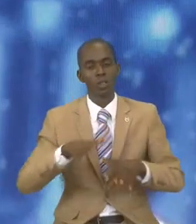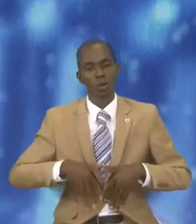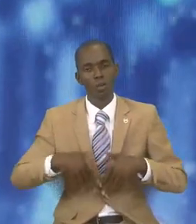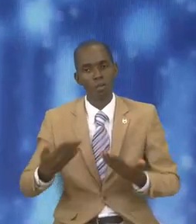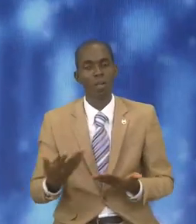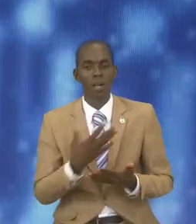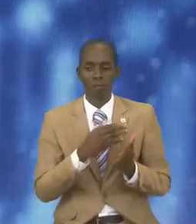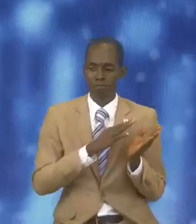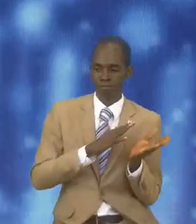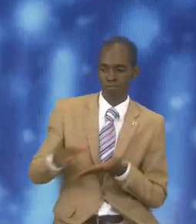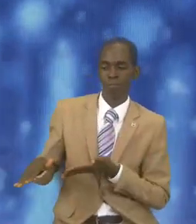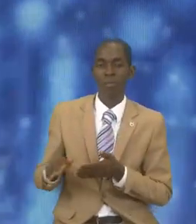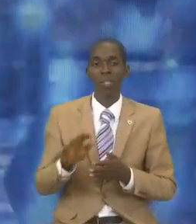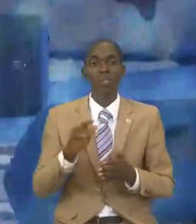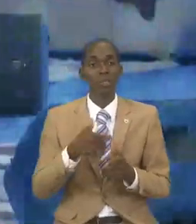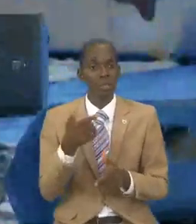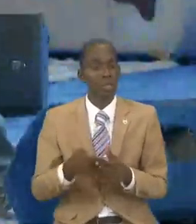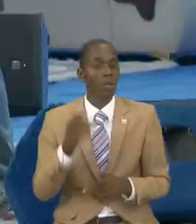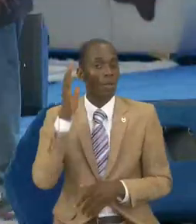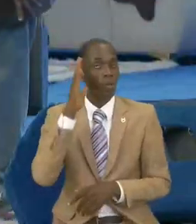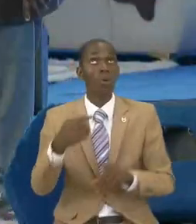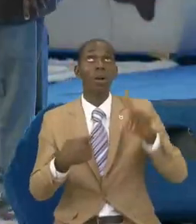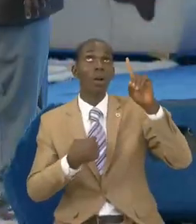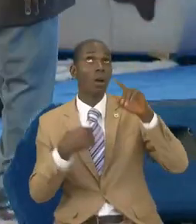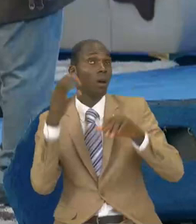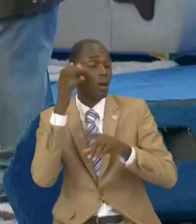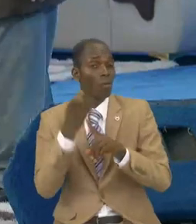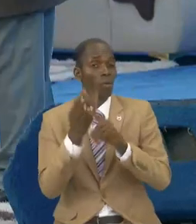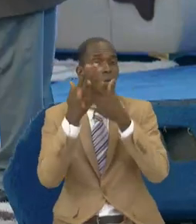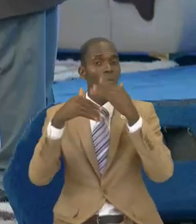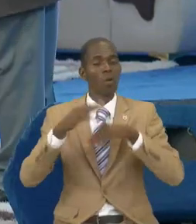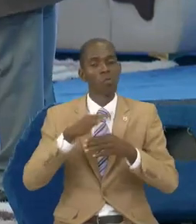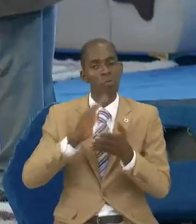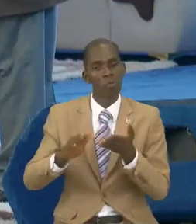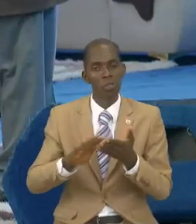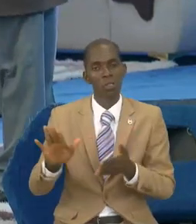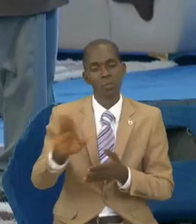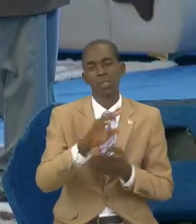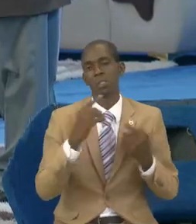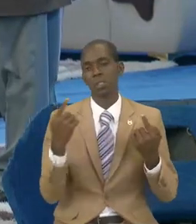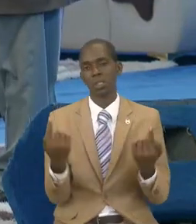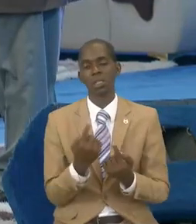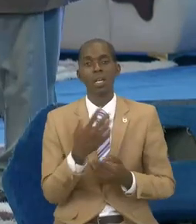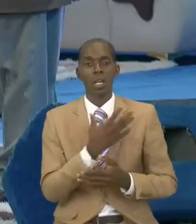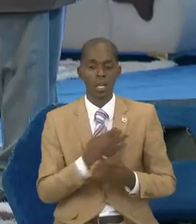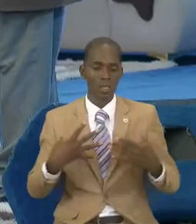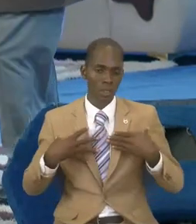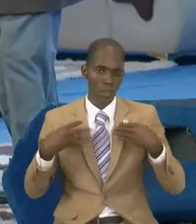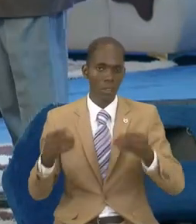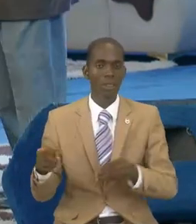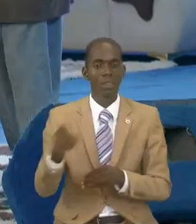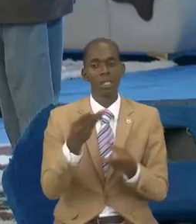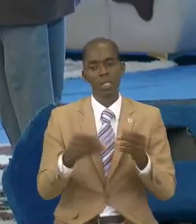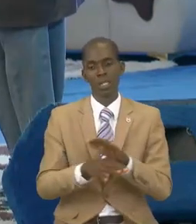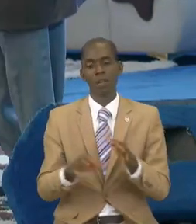confessent, abandonnent, alors je l'exaucerai des cieux, je lui pardonnerai son péché et je guérirai son